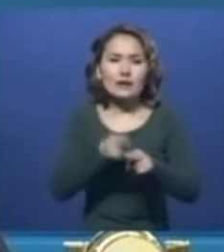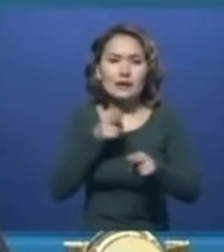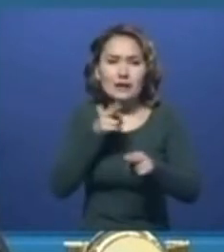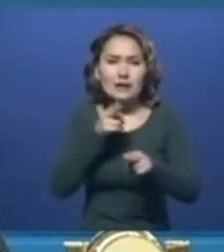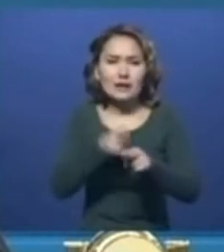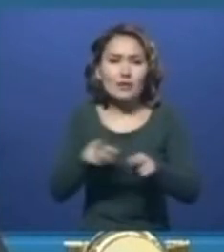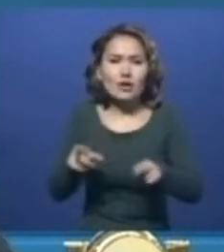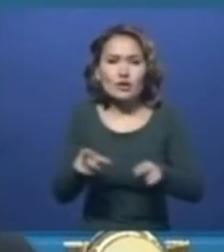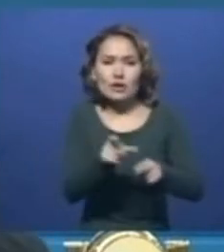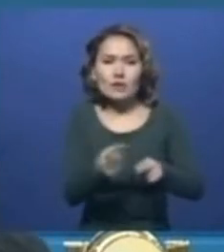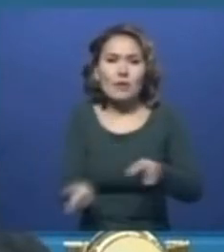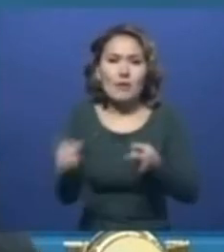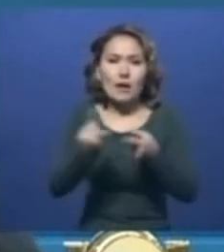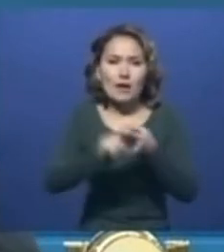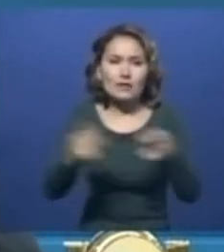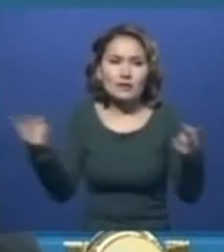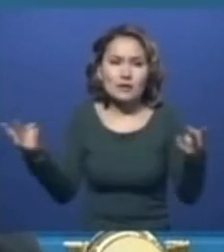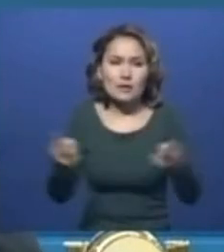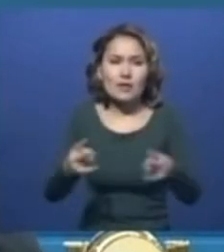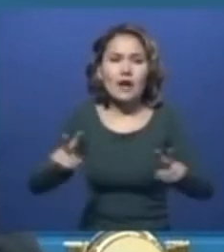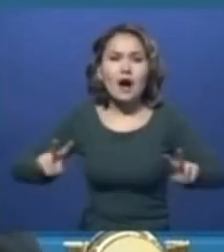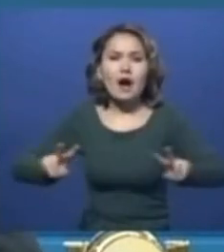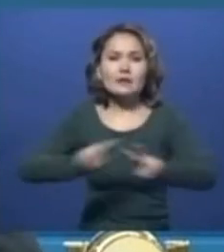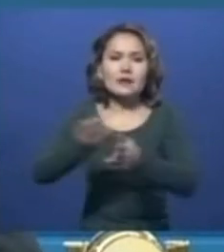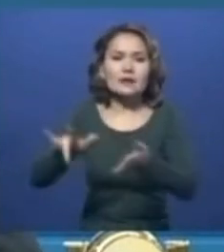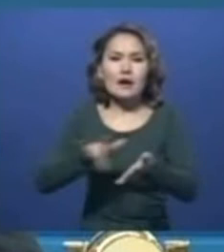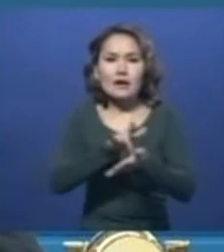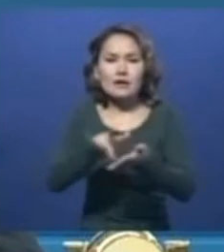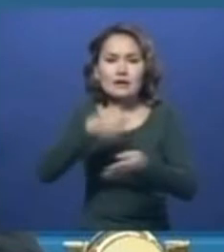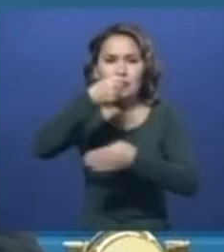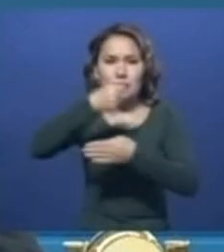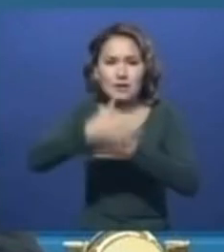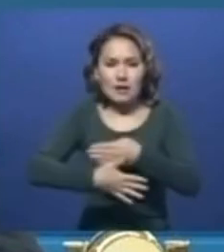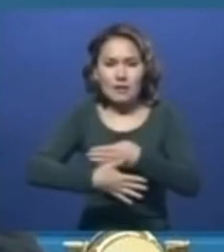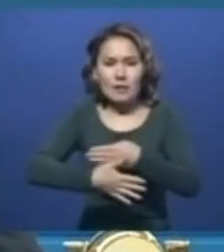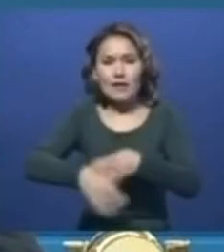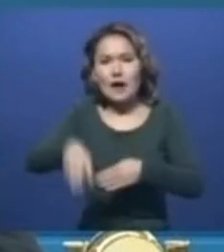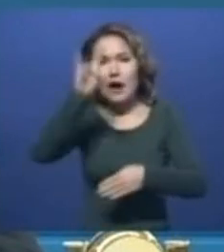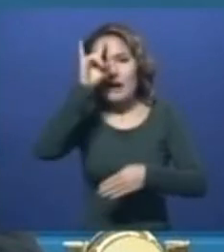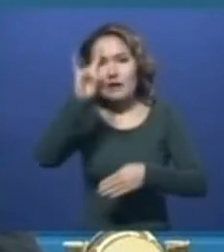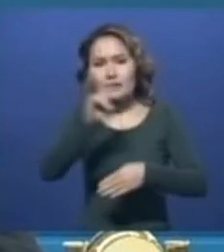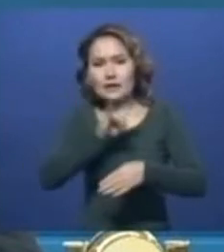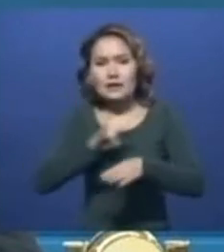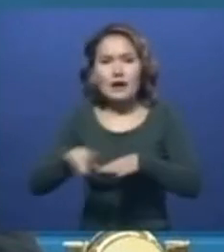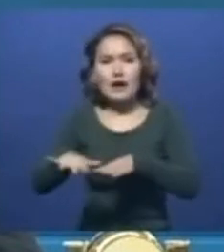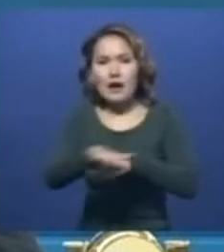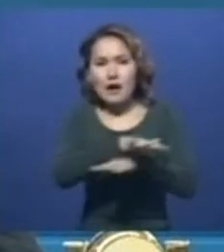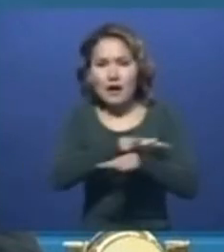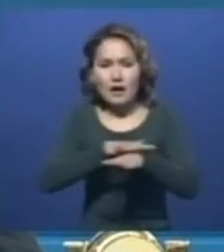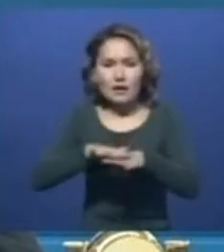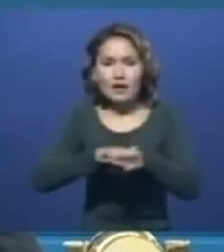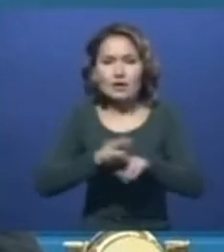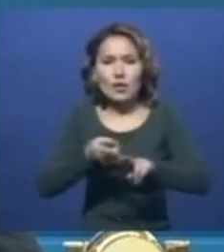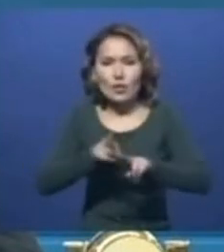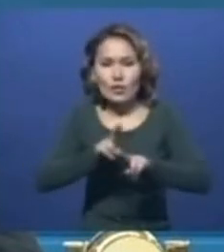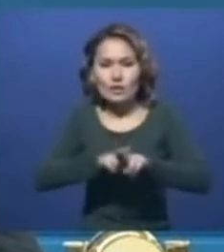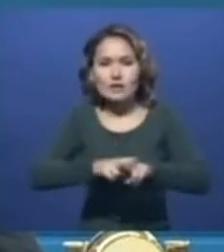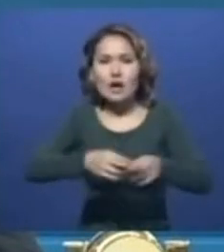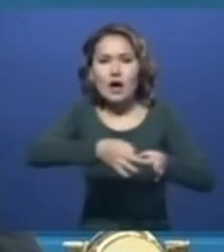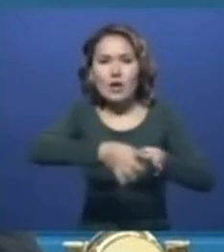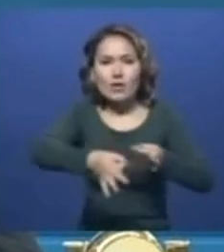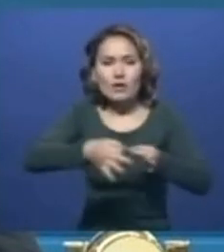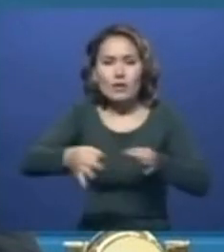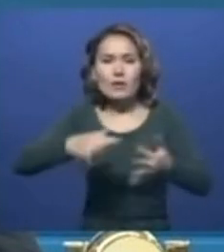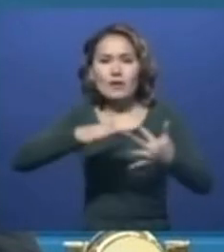керек. Астанада тоғысқан 9 жолдың торабы ел орданың жасампаздық рухын тарататын өмір